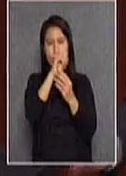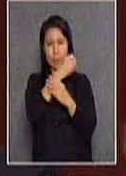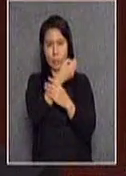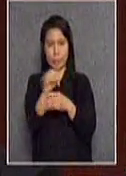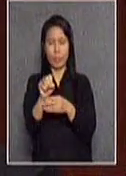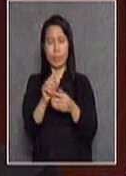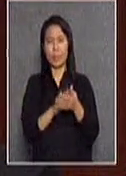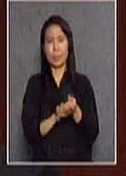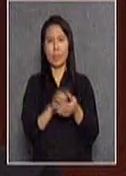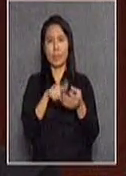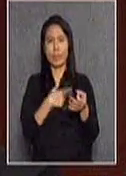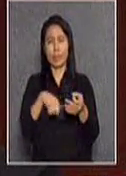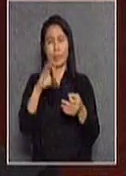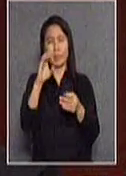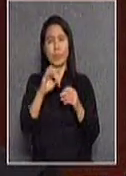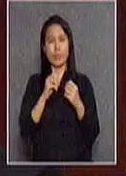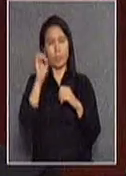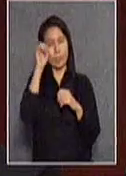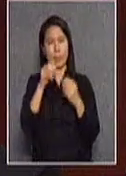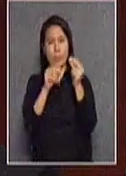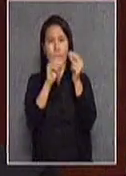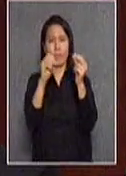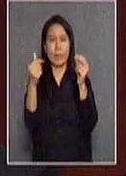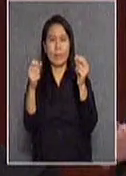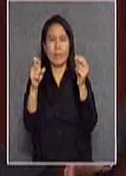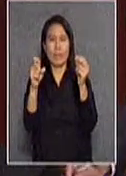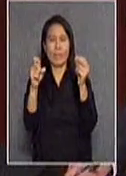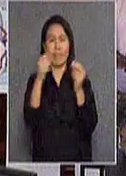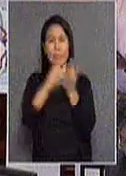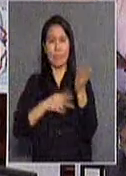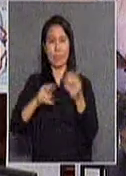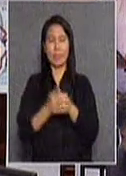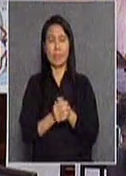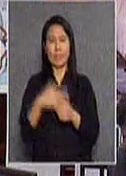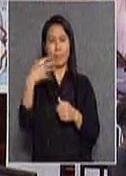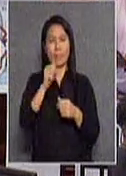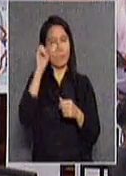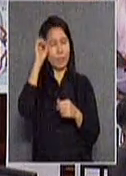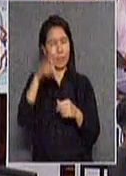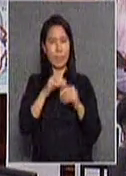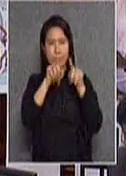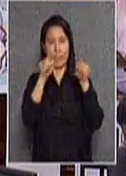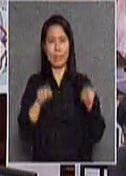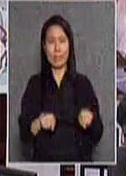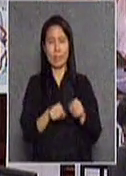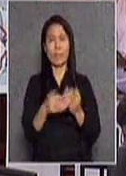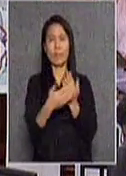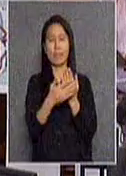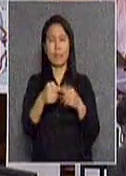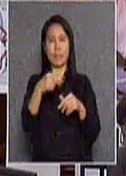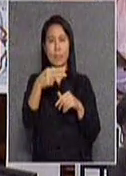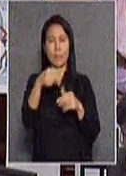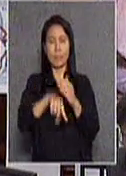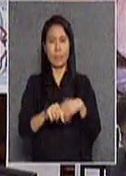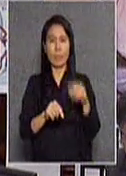決。陳志全議員，請你動議第709項修正案。 主席，我動議通過會議講稿附錄二上